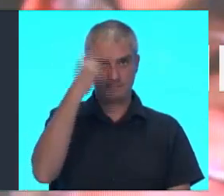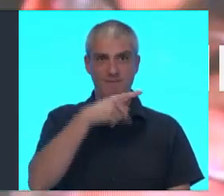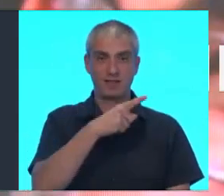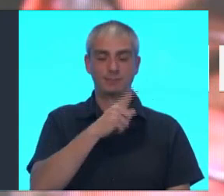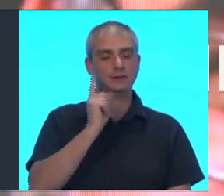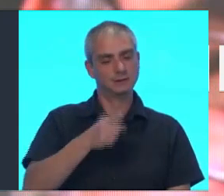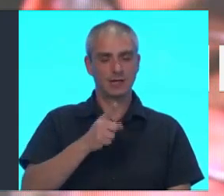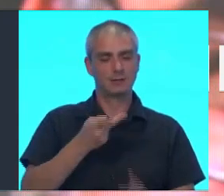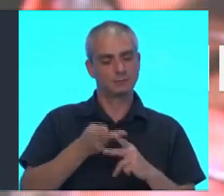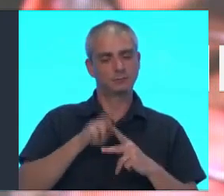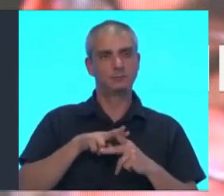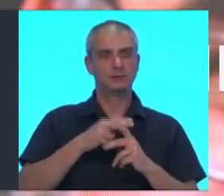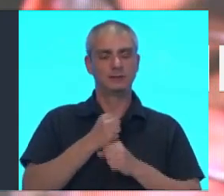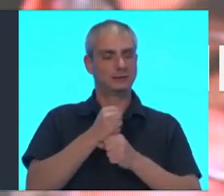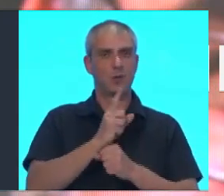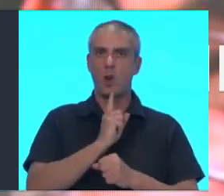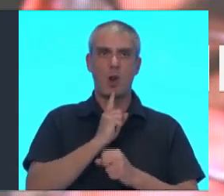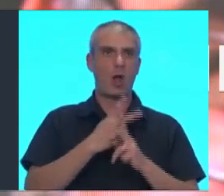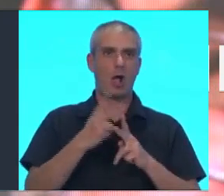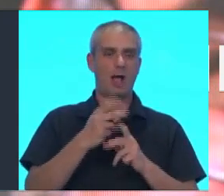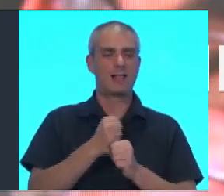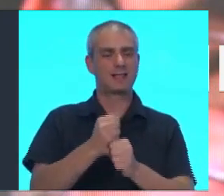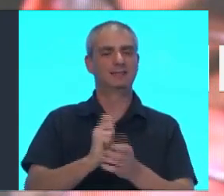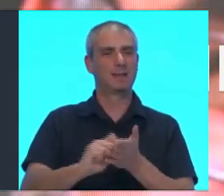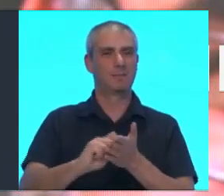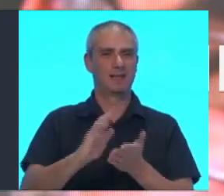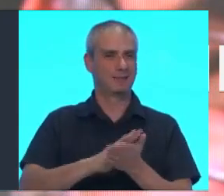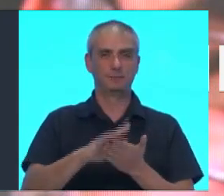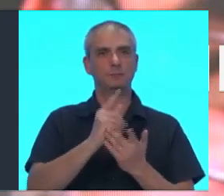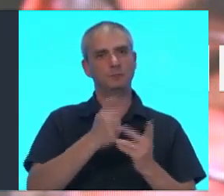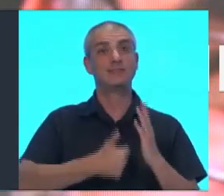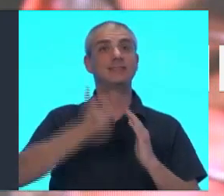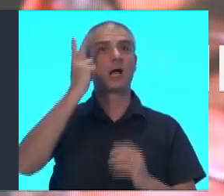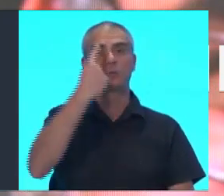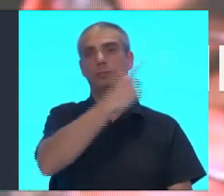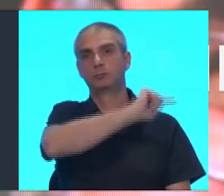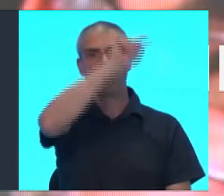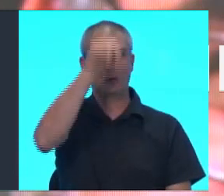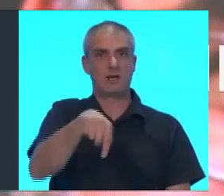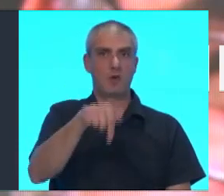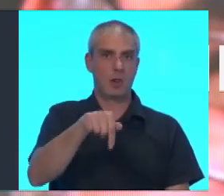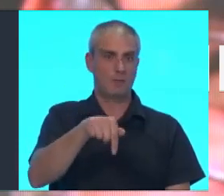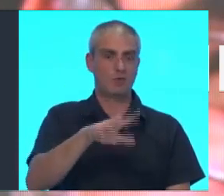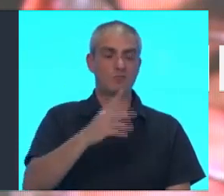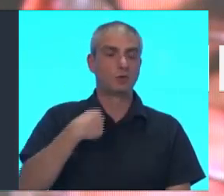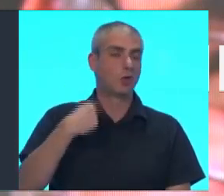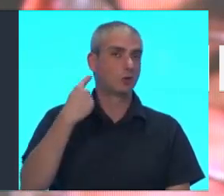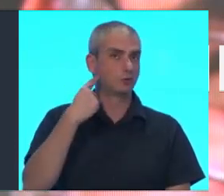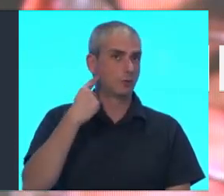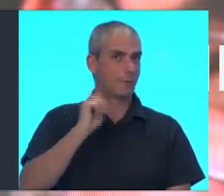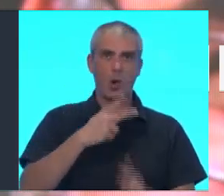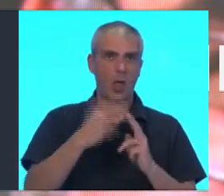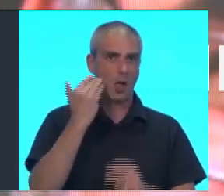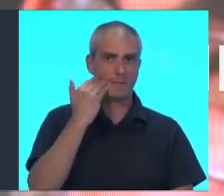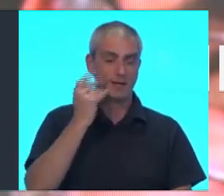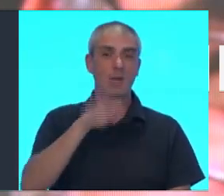שצריך להגביר את דרג הייצוג, הם לא מסתפקים בסאטרפילד, אלא שר החוץ עצמו צפוי להגיע לפה. ממה שאנחנו שומעים, לא רק אמריקנים,